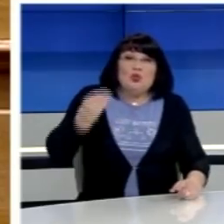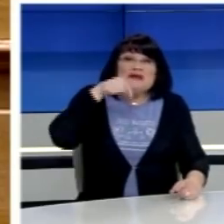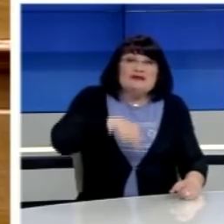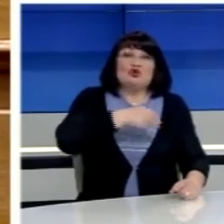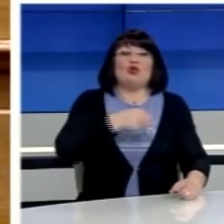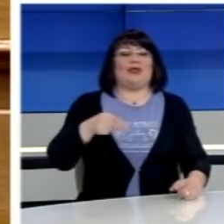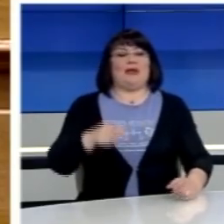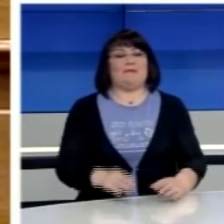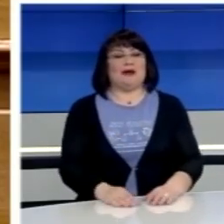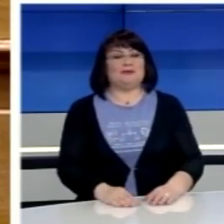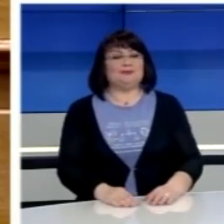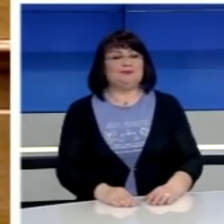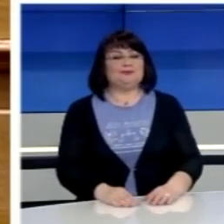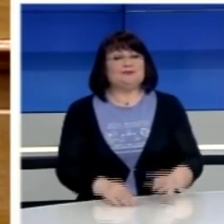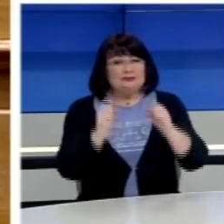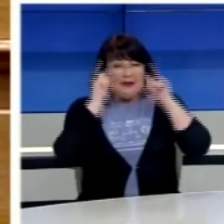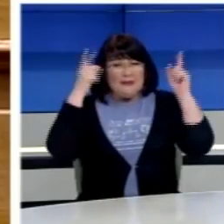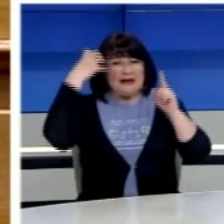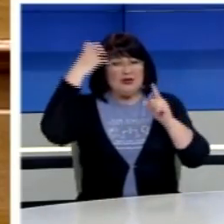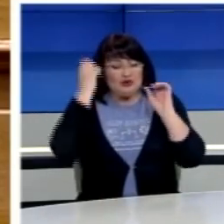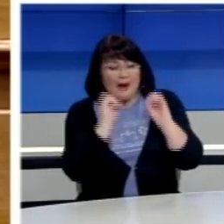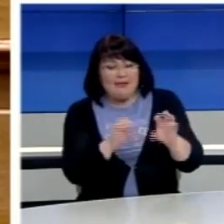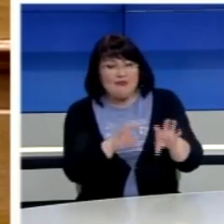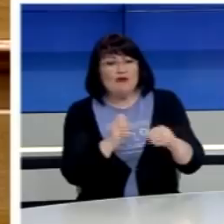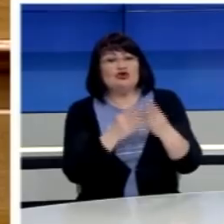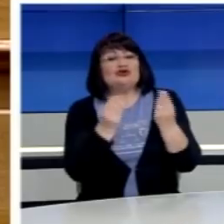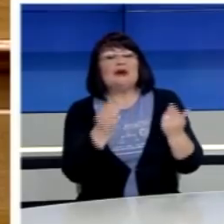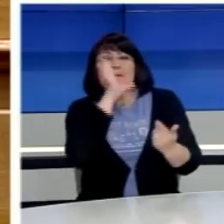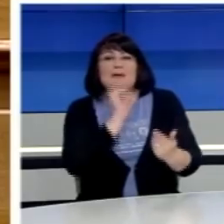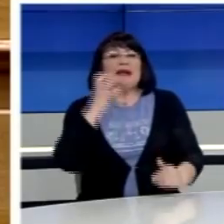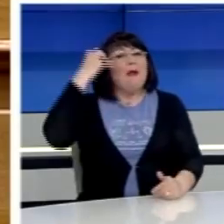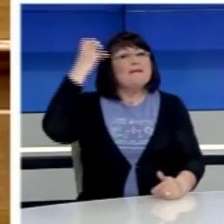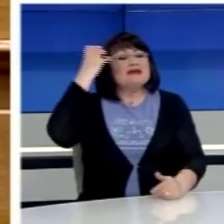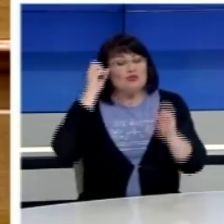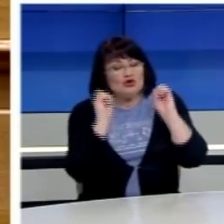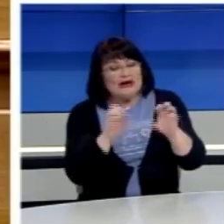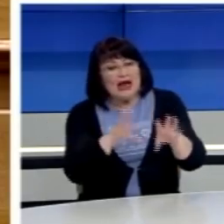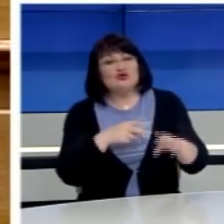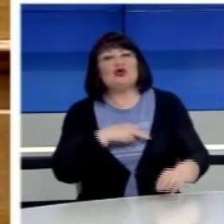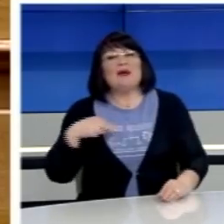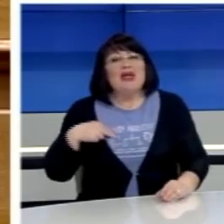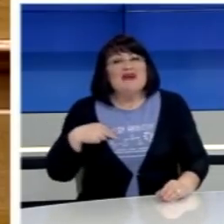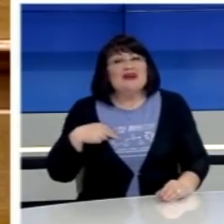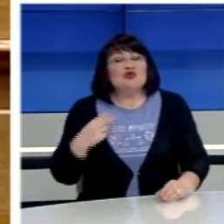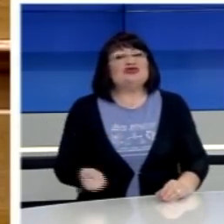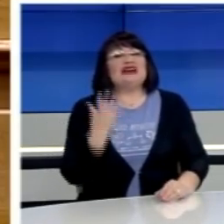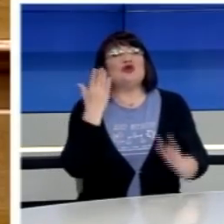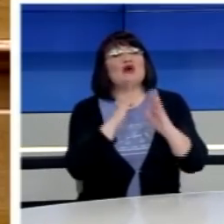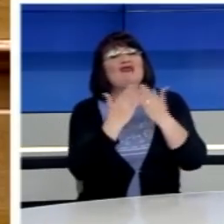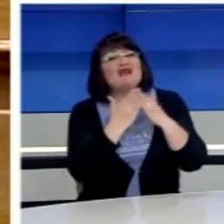Δηλαδή, επιμορφώστε επιτέλους ουσιαστικά και επιστημονικά τους εκπαιδευτικούς μας με σύγχρονα